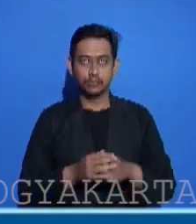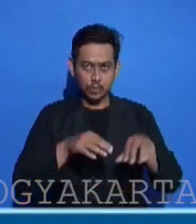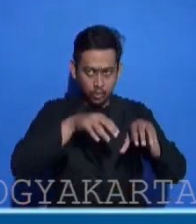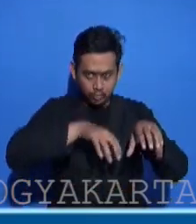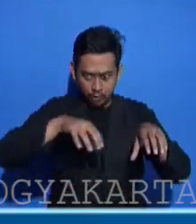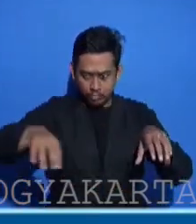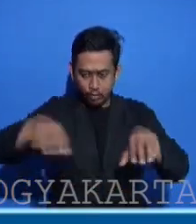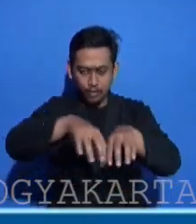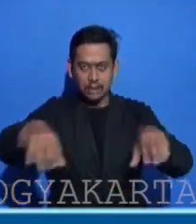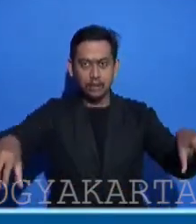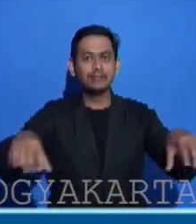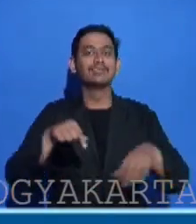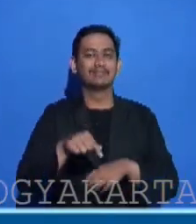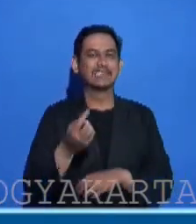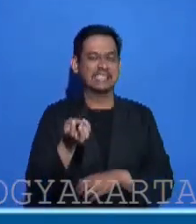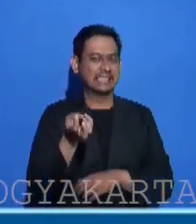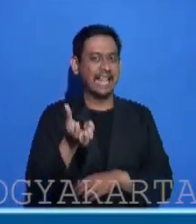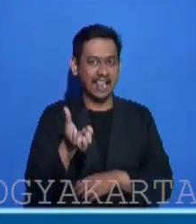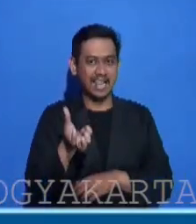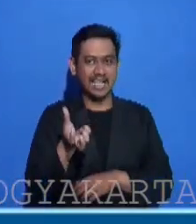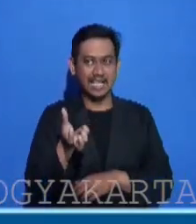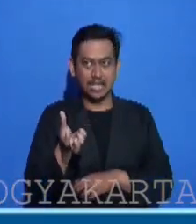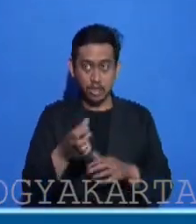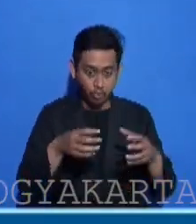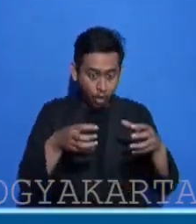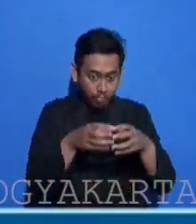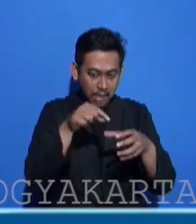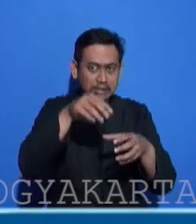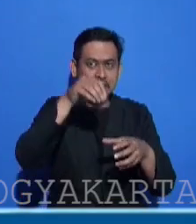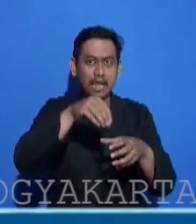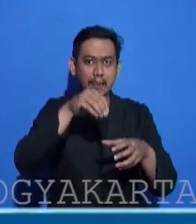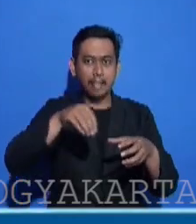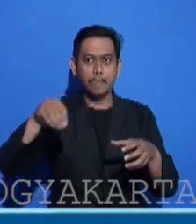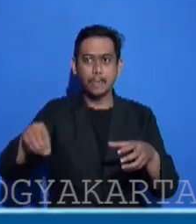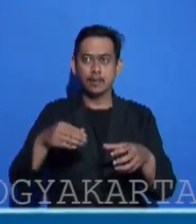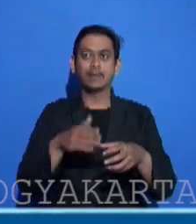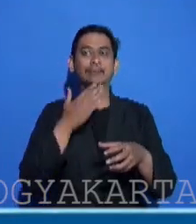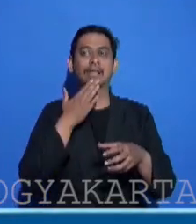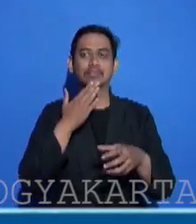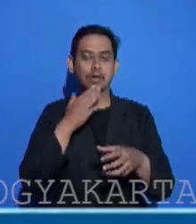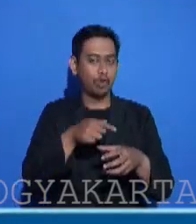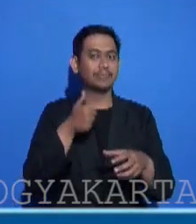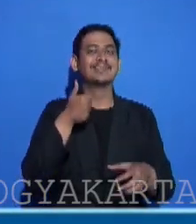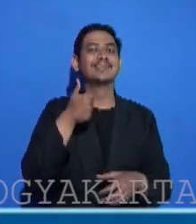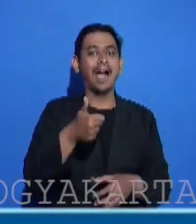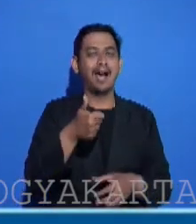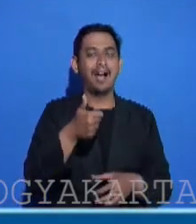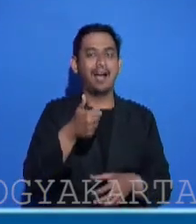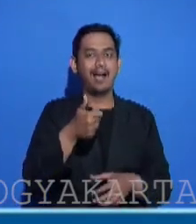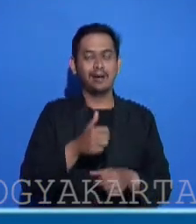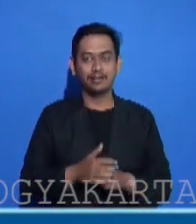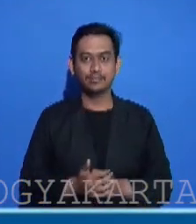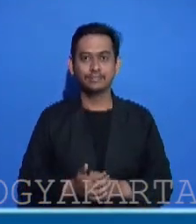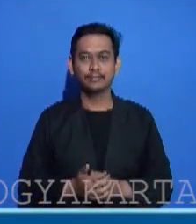Kang wiar saketipun tanam ing polybag konvensional Engkang dipun pasangi mulsa menawi